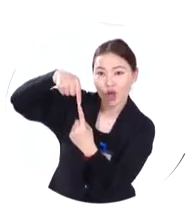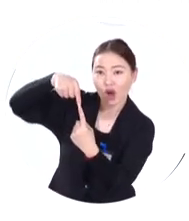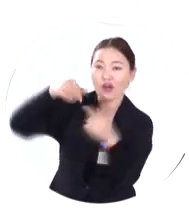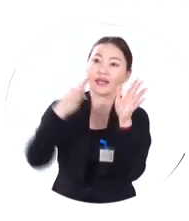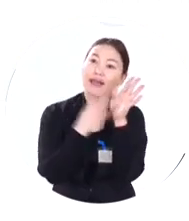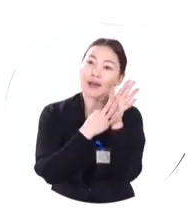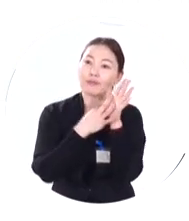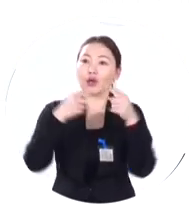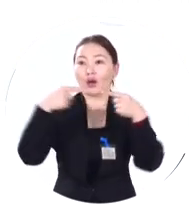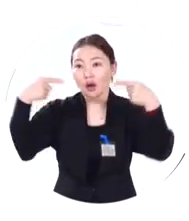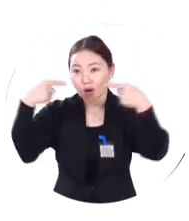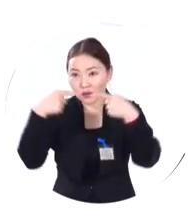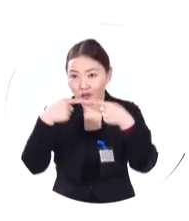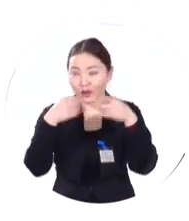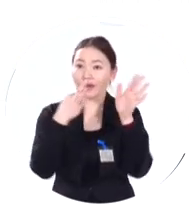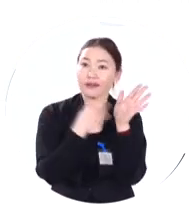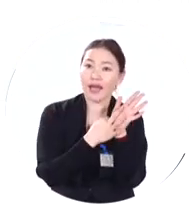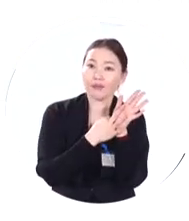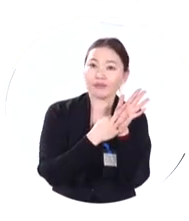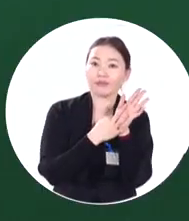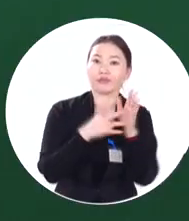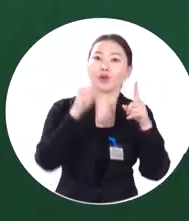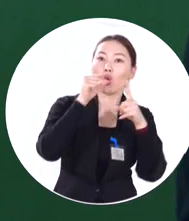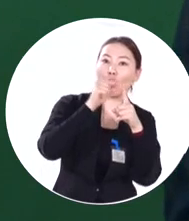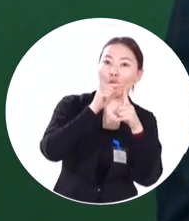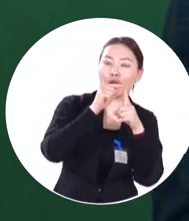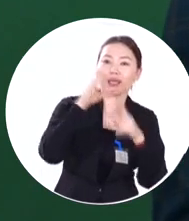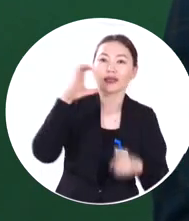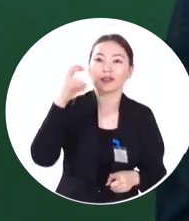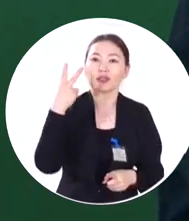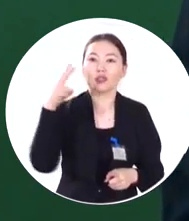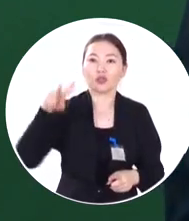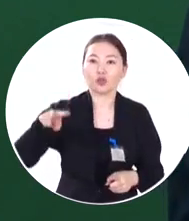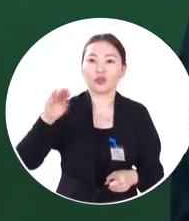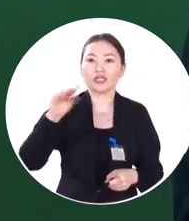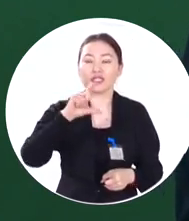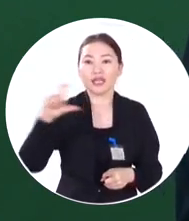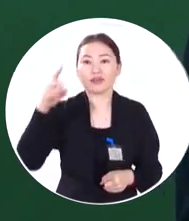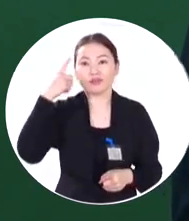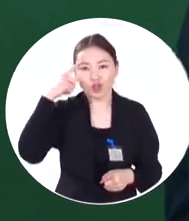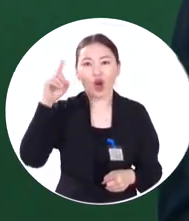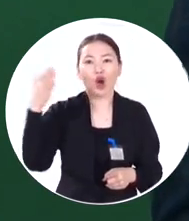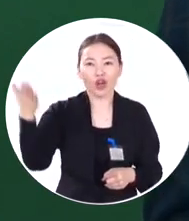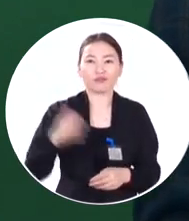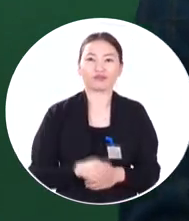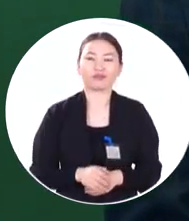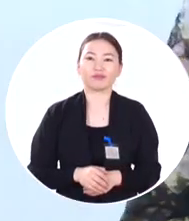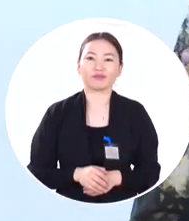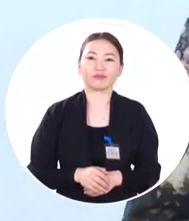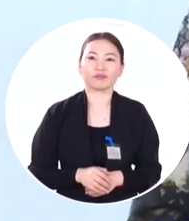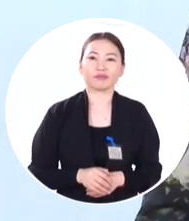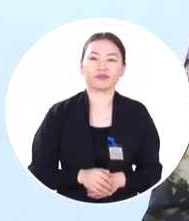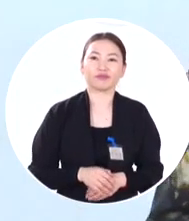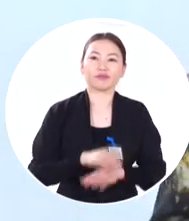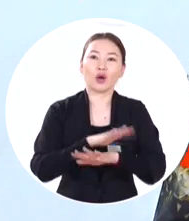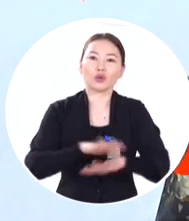бүлэг сэдвийн дүгнэлт болгон гэртээ хийгээрэй. За хичээлдээ идэвхтэй оролцсон хүүхэд багчуудаа маш их баярлалаа. За